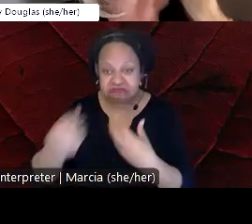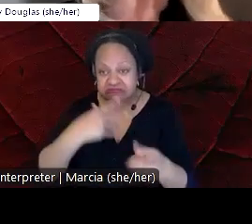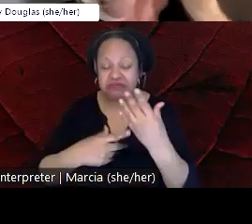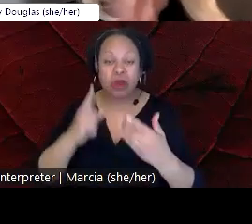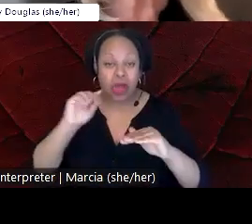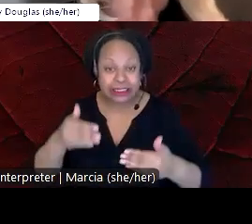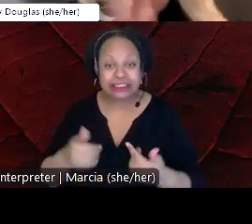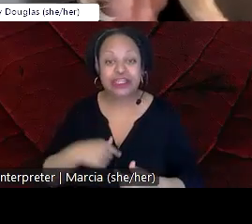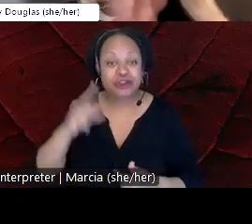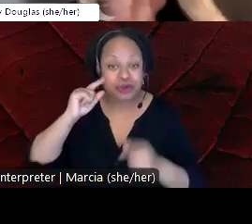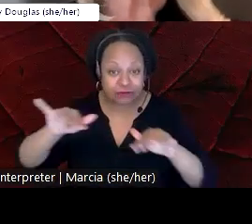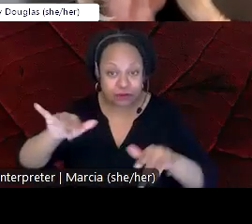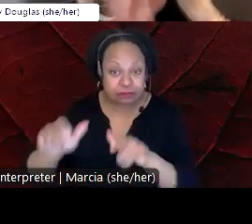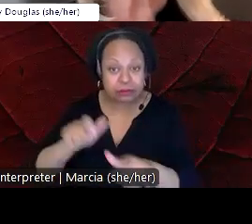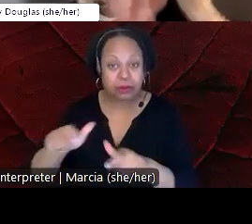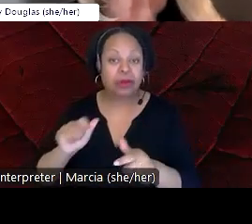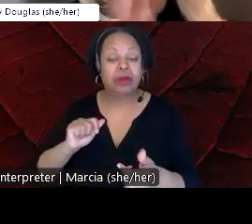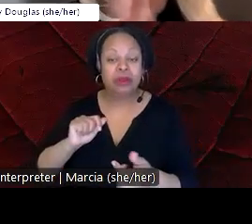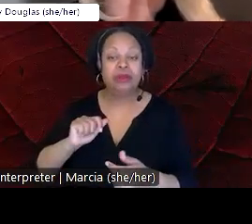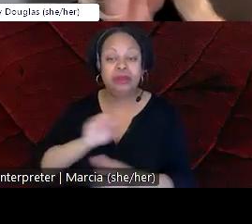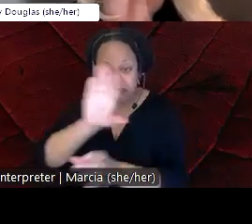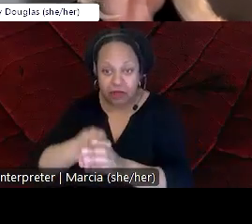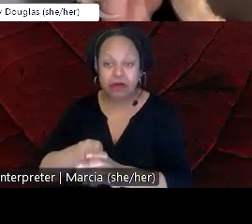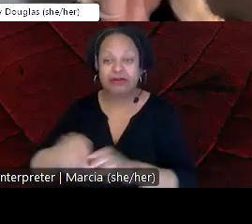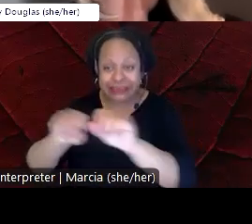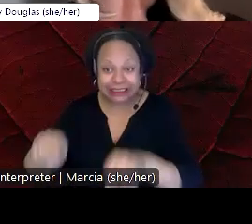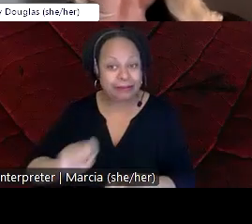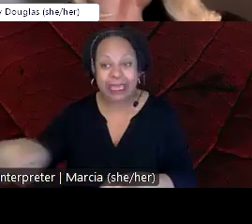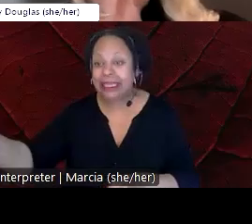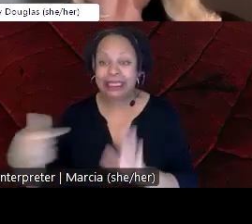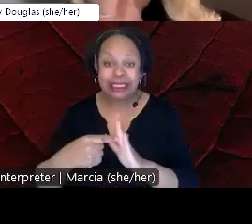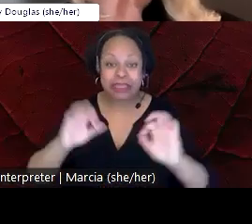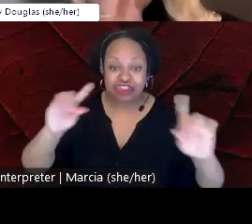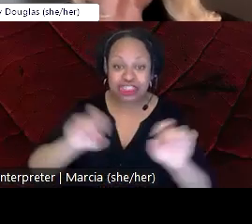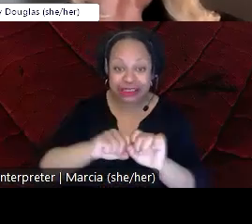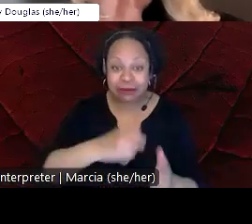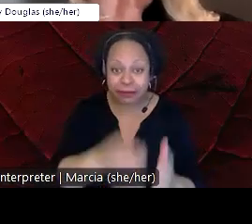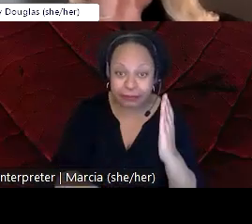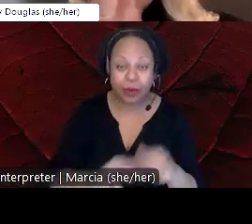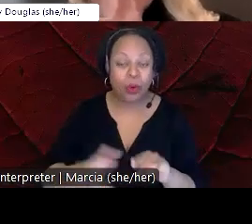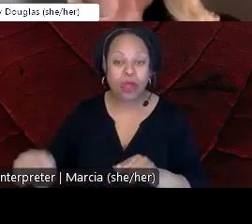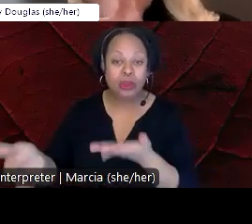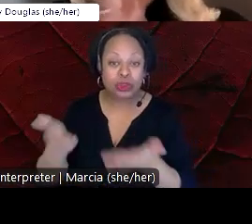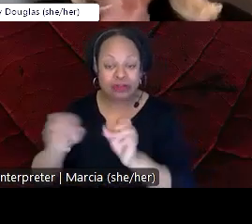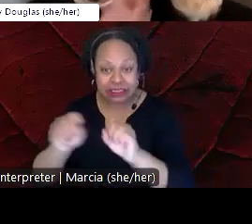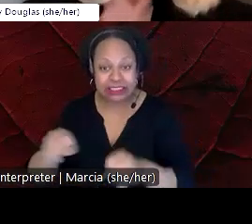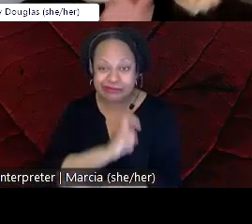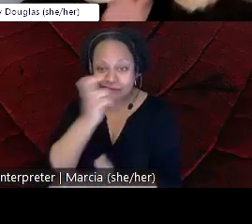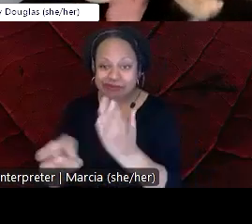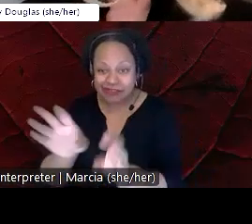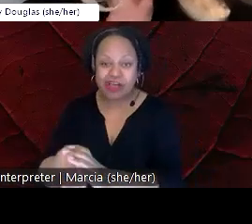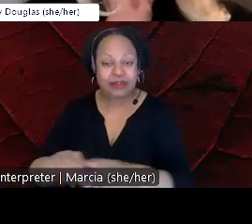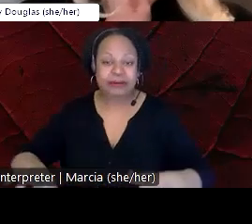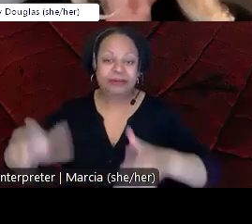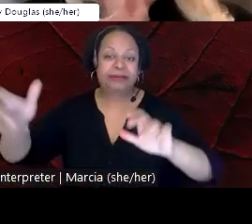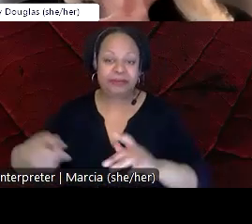lorsque des gens autistes et autres neurodivergents font face à un système, que ce soit le système d'éducation, le système de